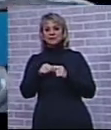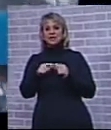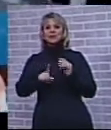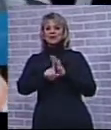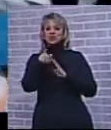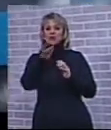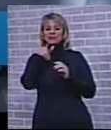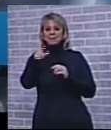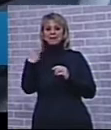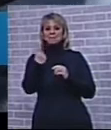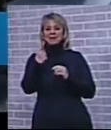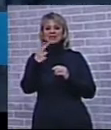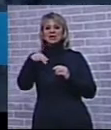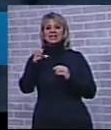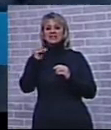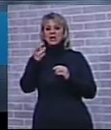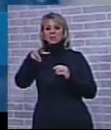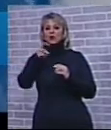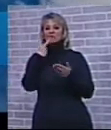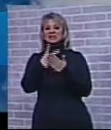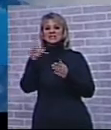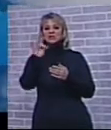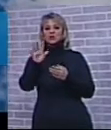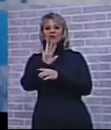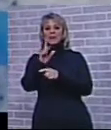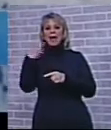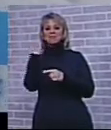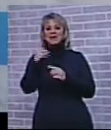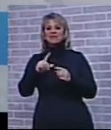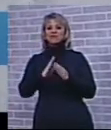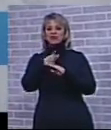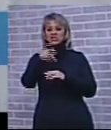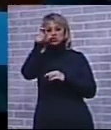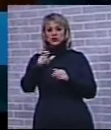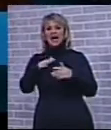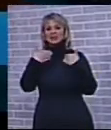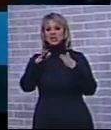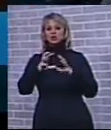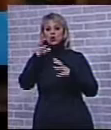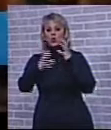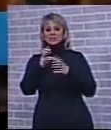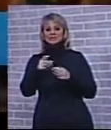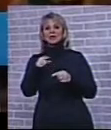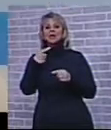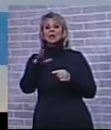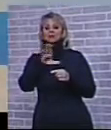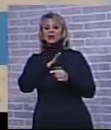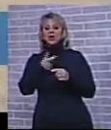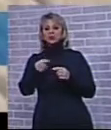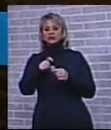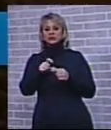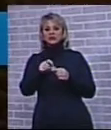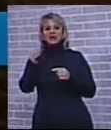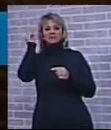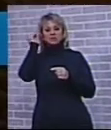Пришло время первых. Евгений Миронов представил в Ростове фильм о первом выходе человека в открытый космос. Он был